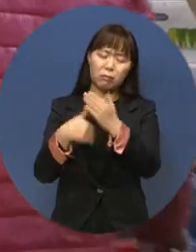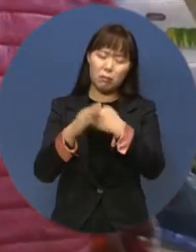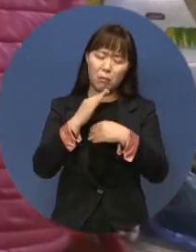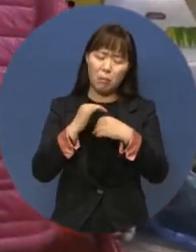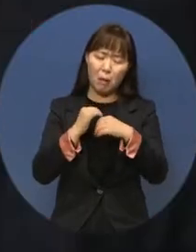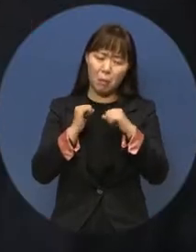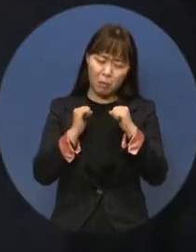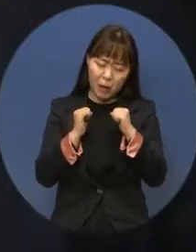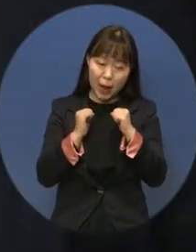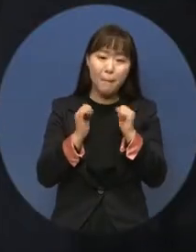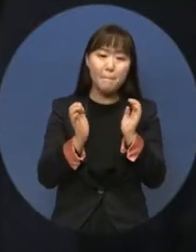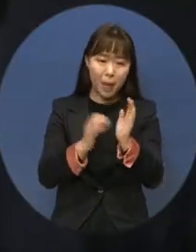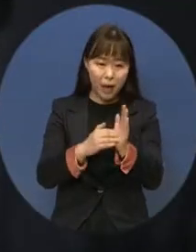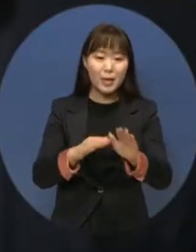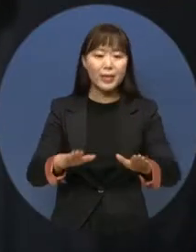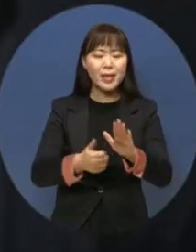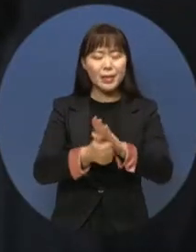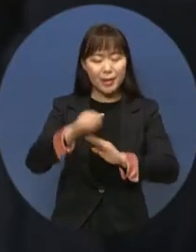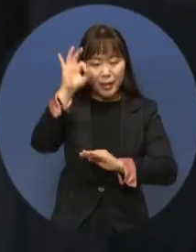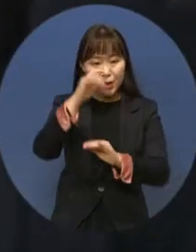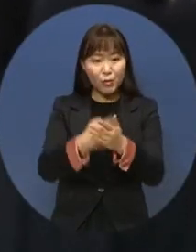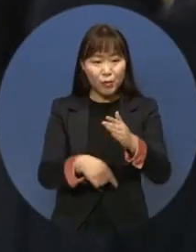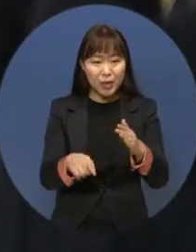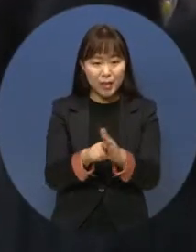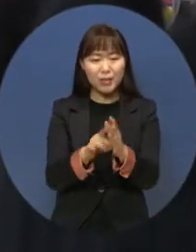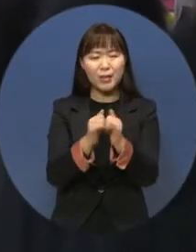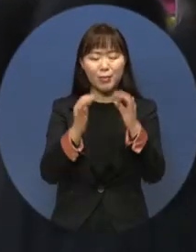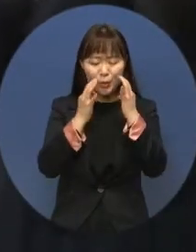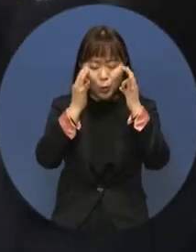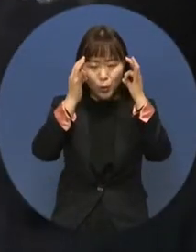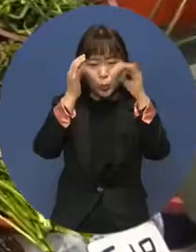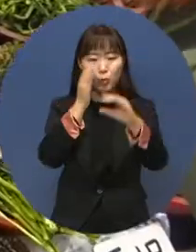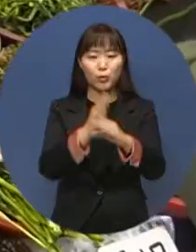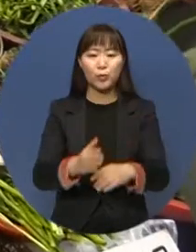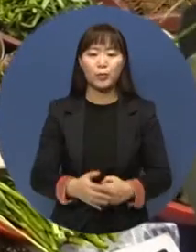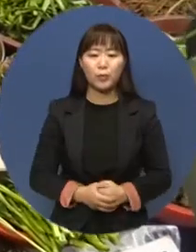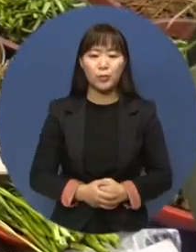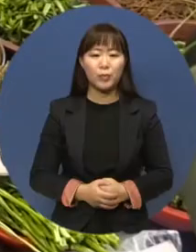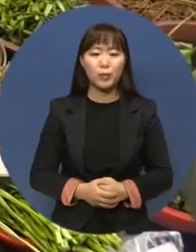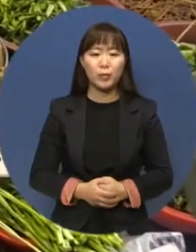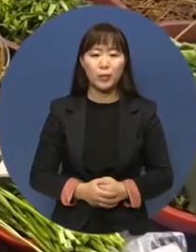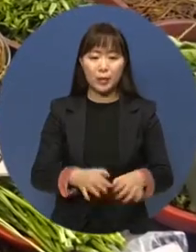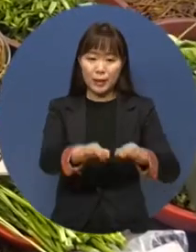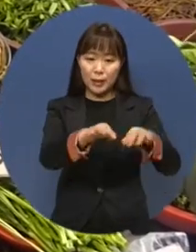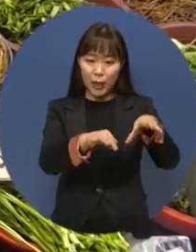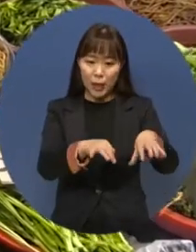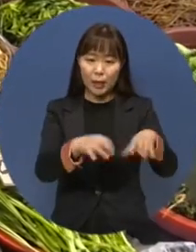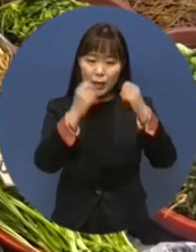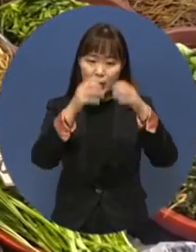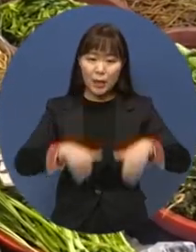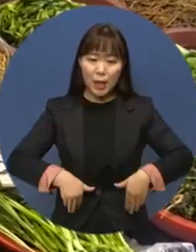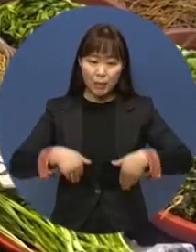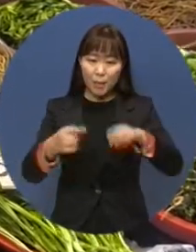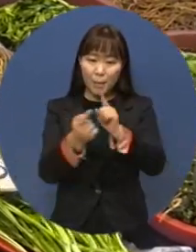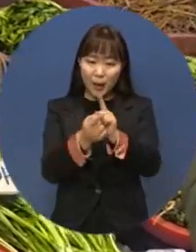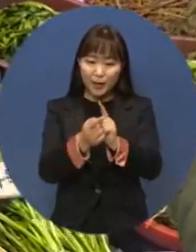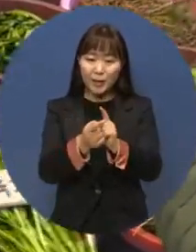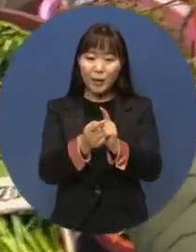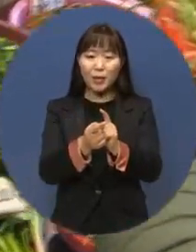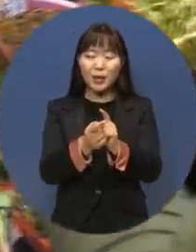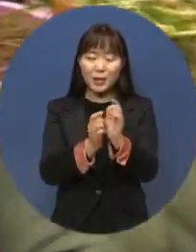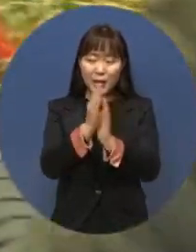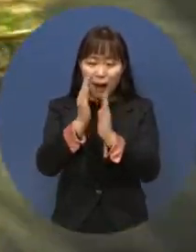일상을 뒤로하고 희망을 되찾기 위해 사람들은 노력하고 있습니다. 시장에는 새봄맞이 봄나물을